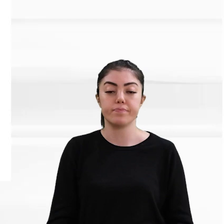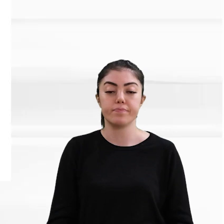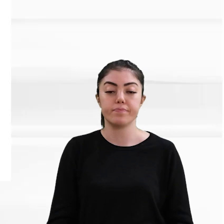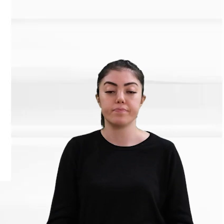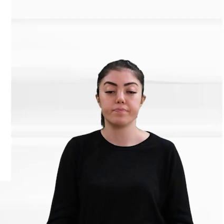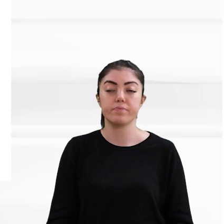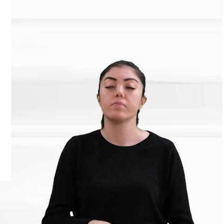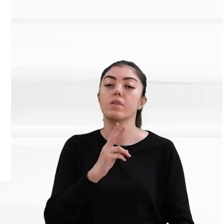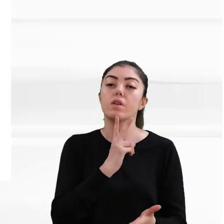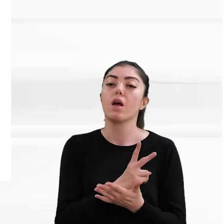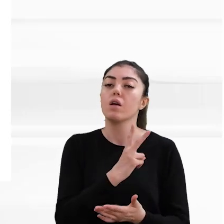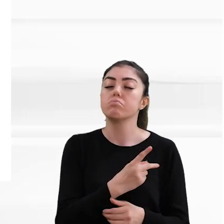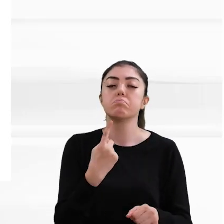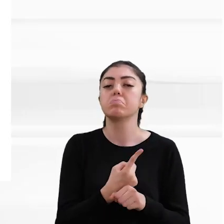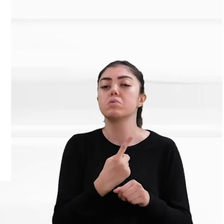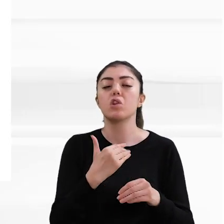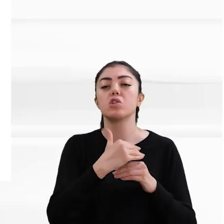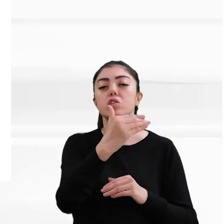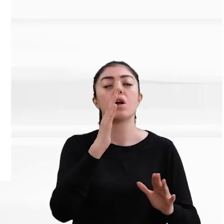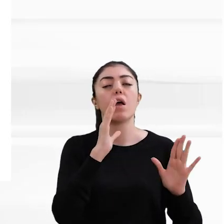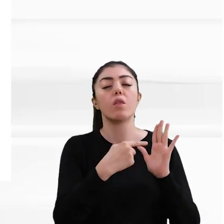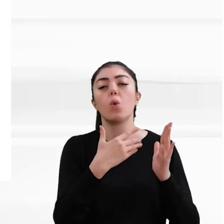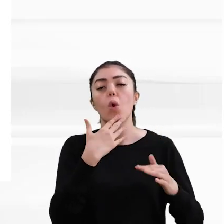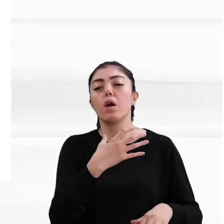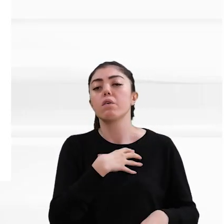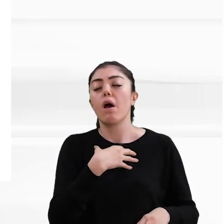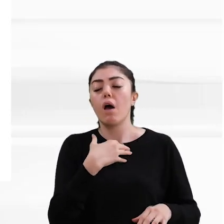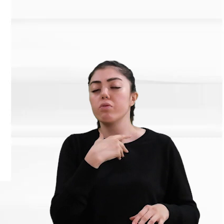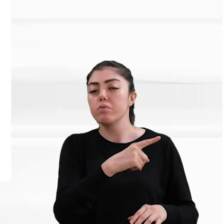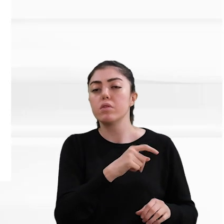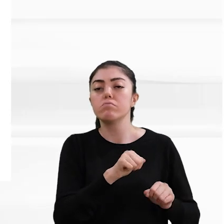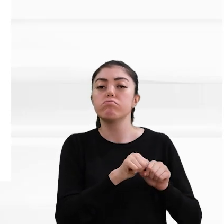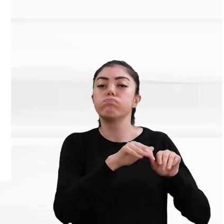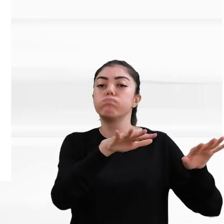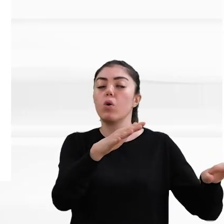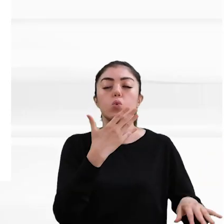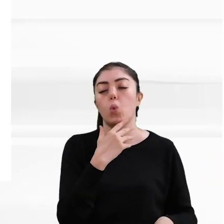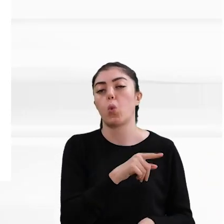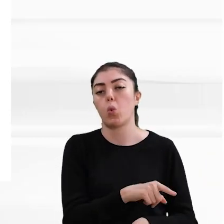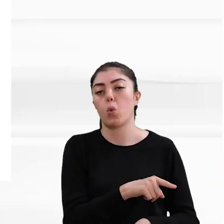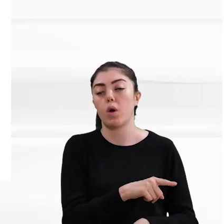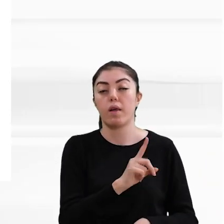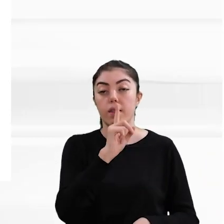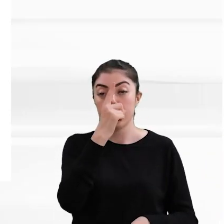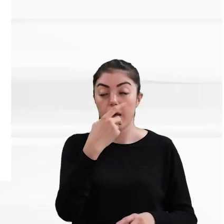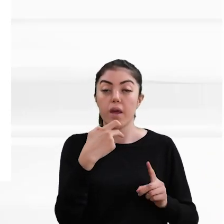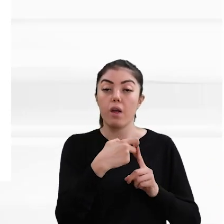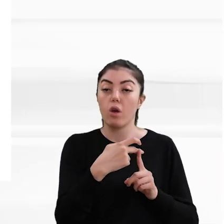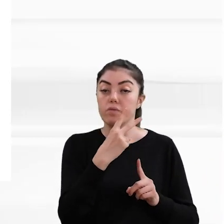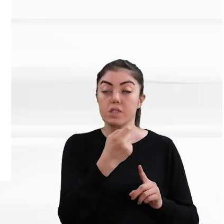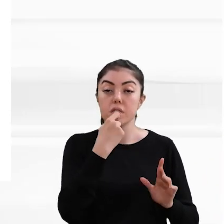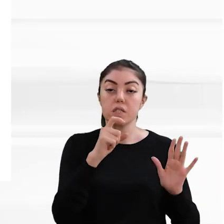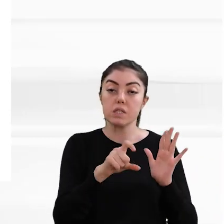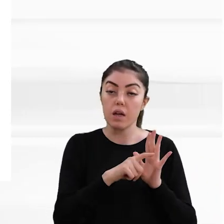etki olmaksızın kendiliğinden ışıma yapma. Kararlı çekirdekler herhangi bir dış etki olmaksızın kendiliğinden ışıma yapmazlar.